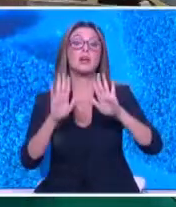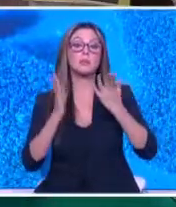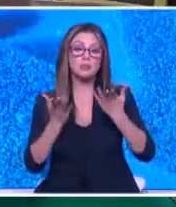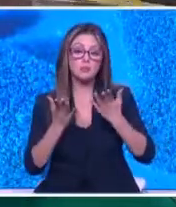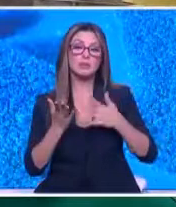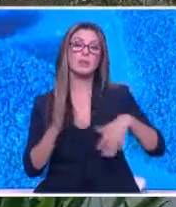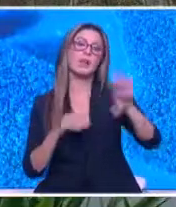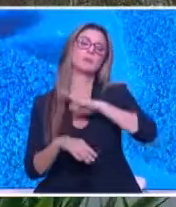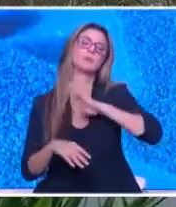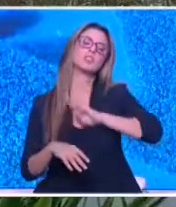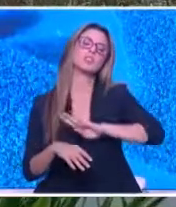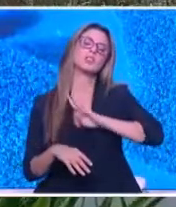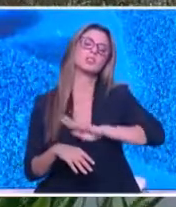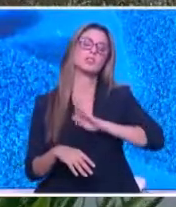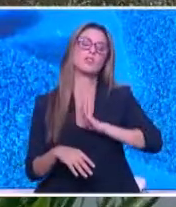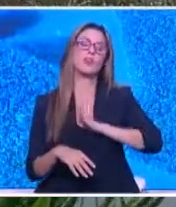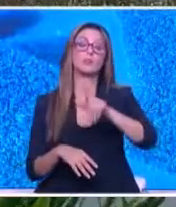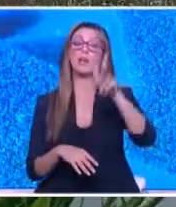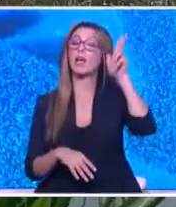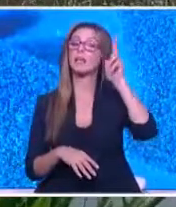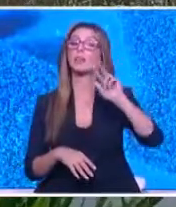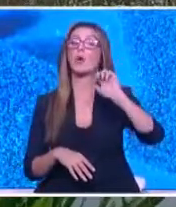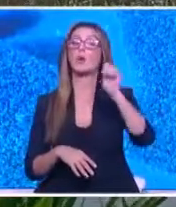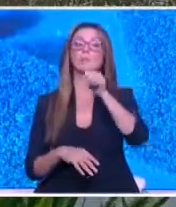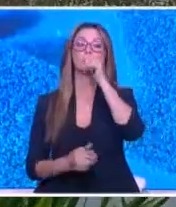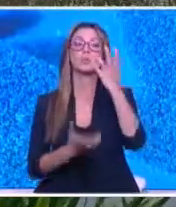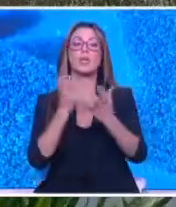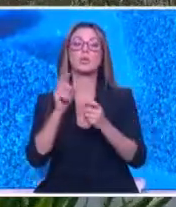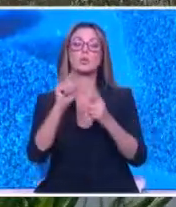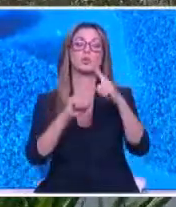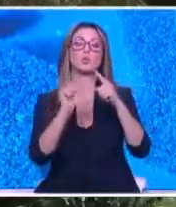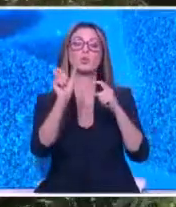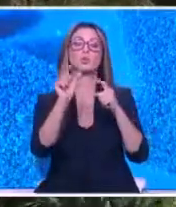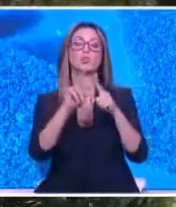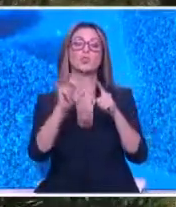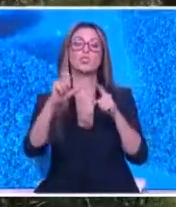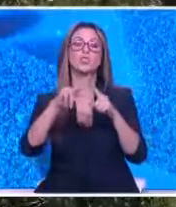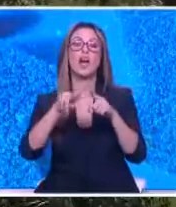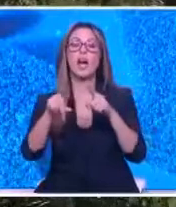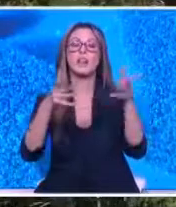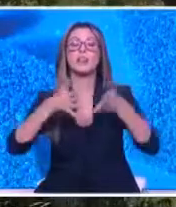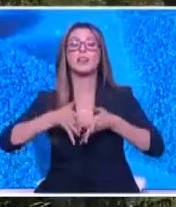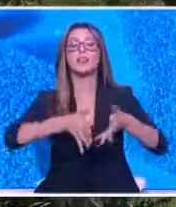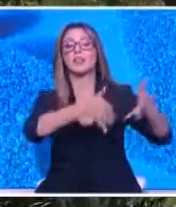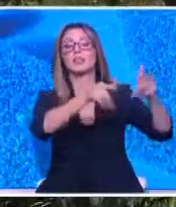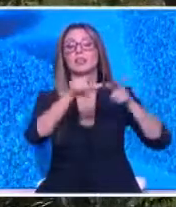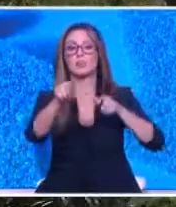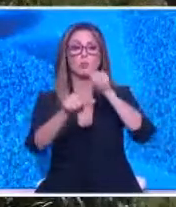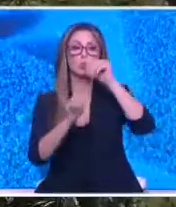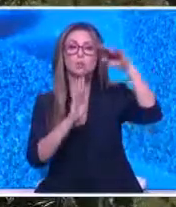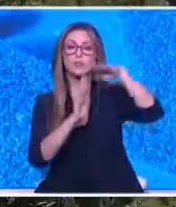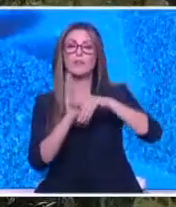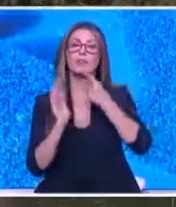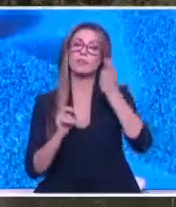olarak şikayetçiyiz. Burası Edirne'nin önemli su kaynaklarından Tunca Nehri. Kuraklığın vurduğu nehirde su seviyesi geçen